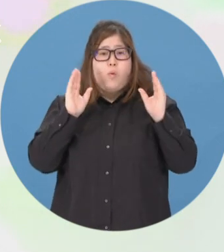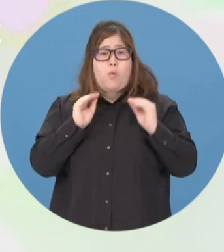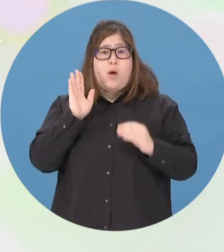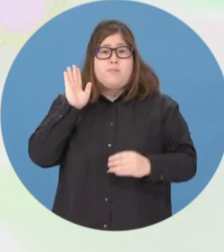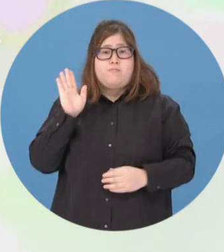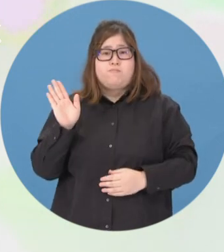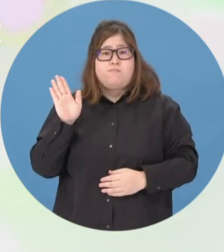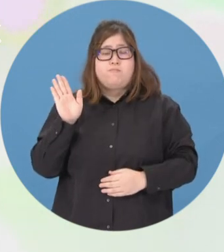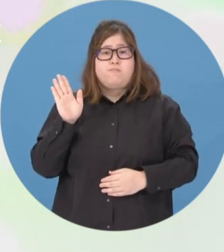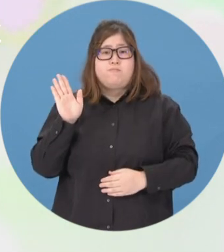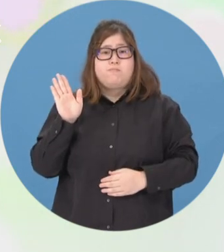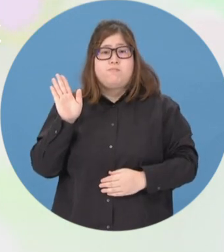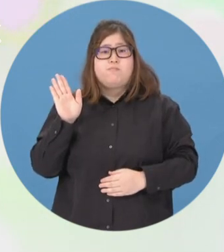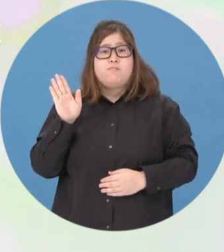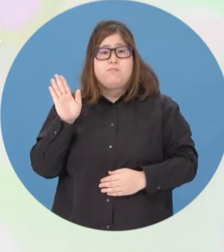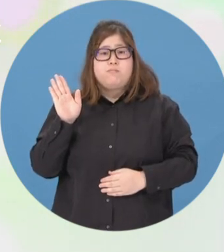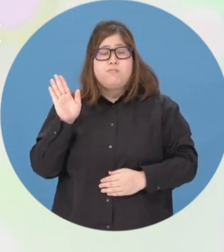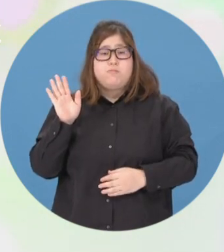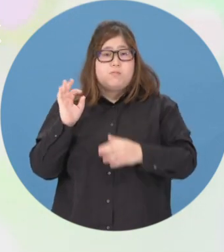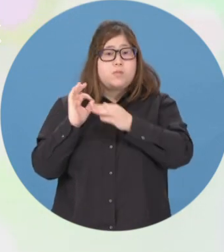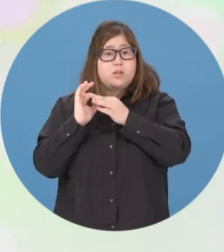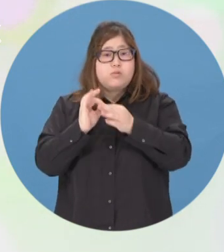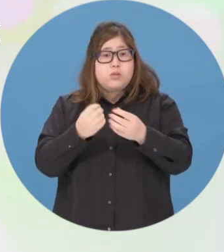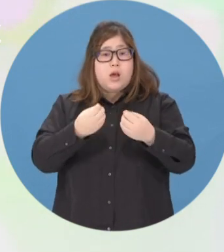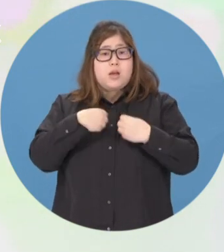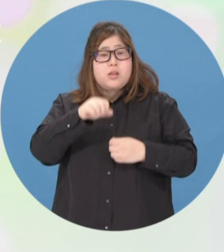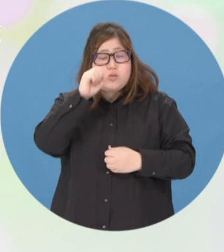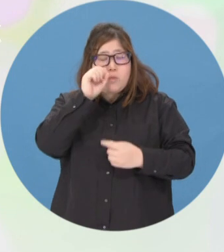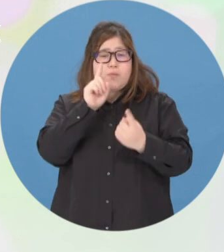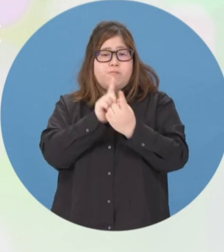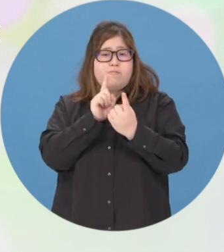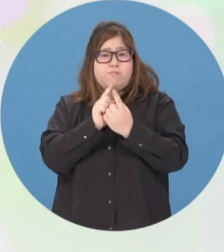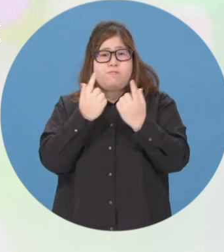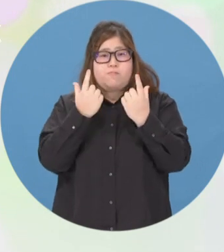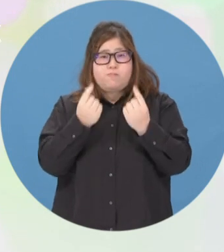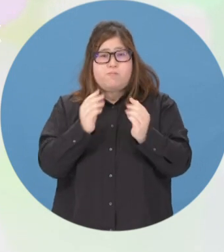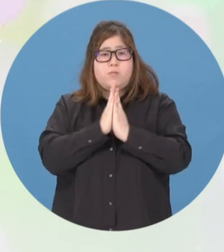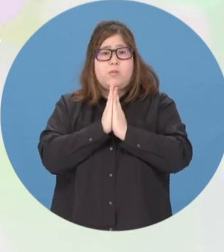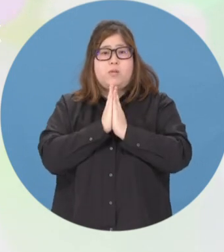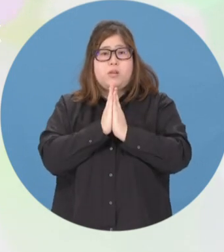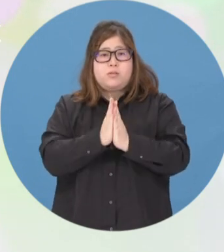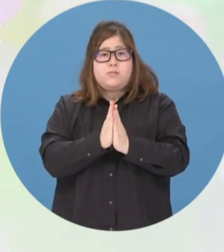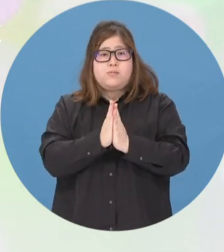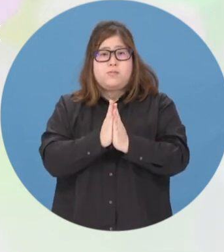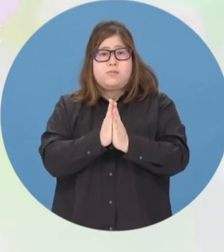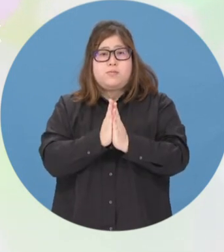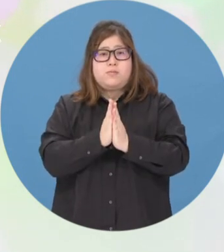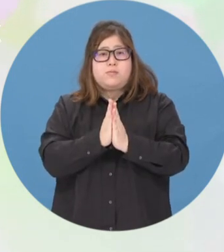ームページをご覧ください。引き続き感染症対策の徹底をお願いします。